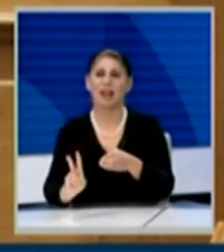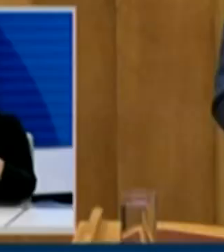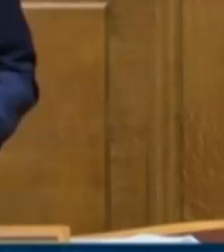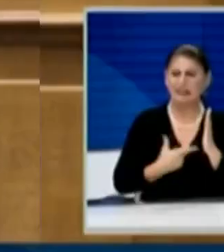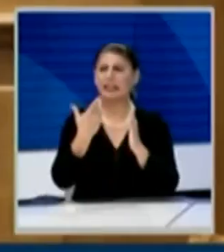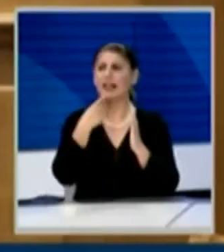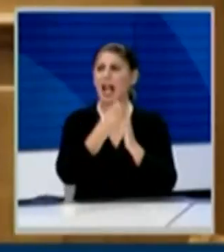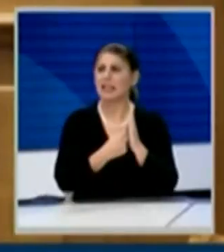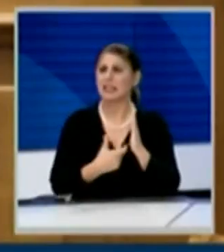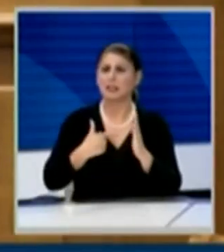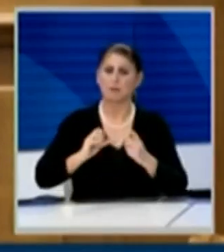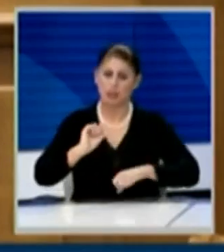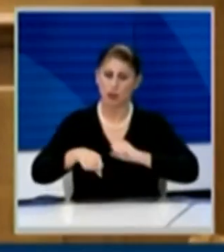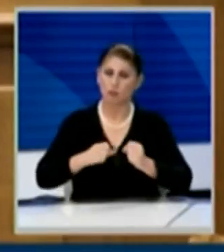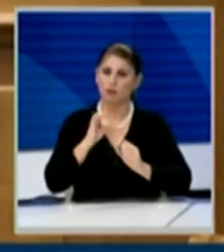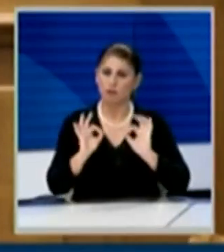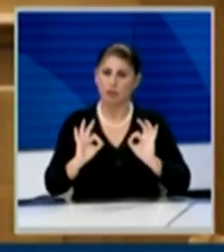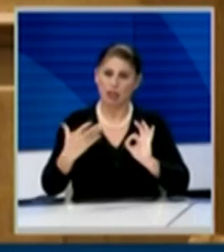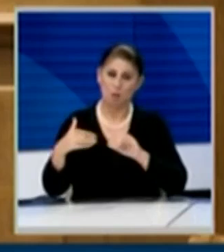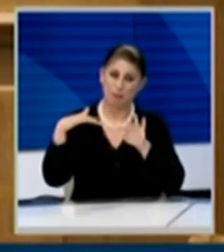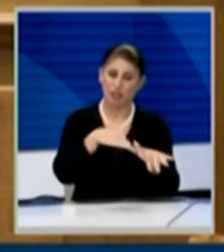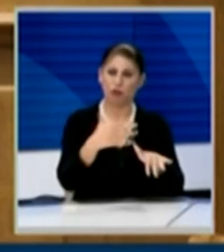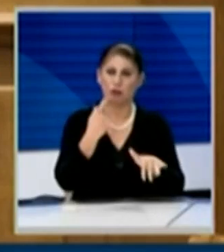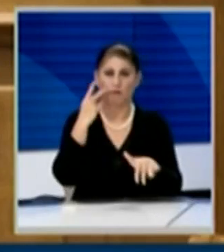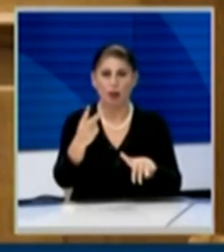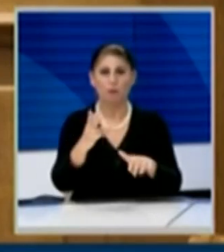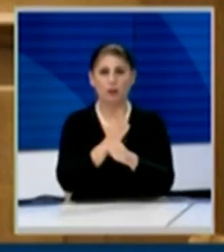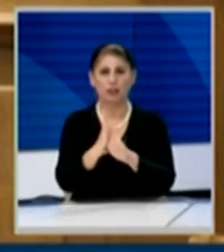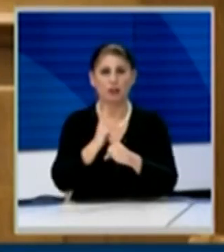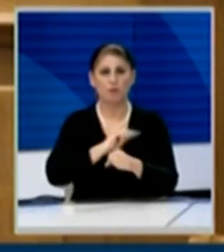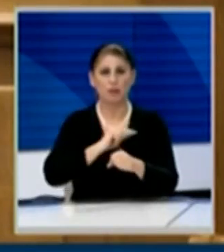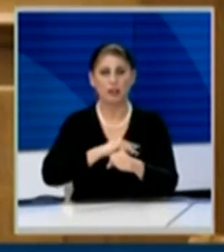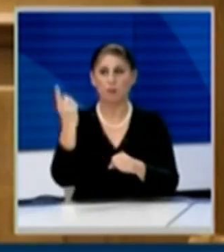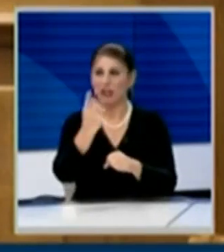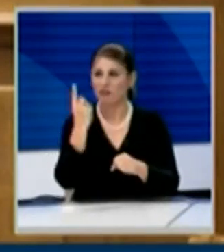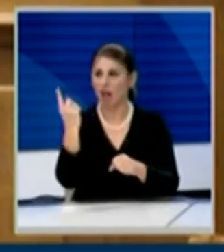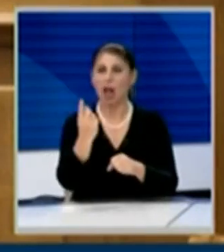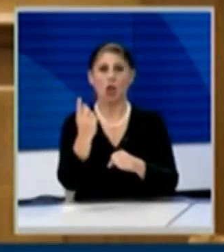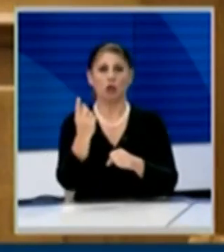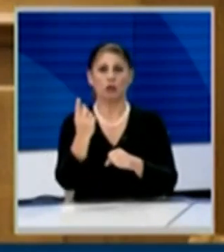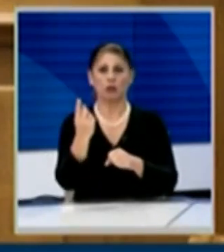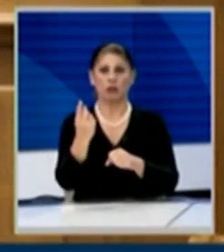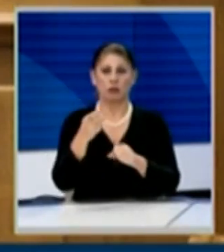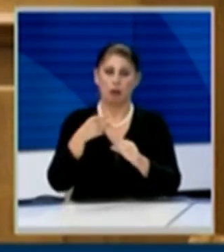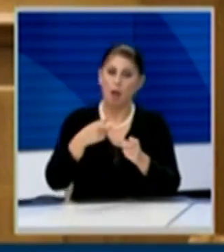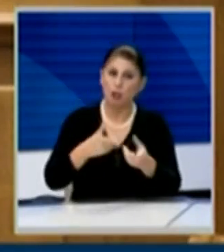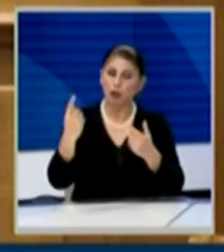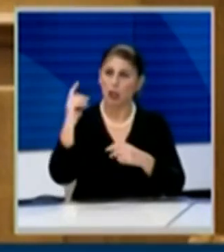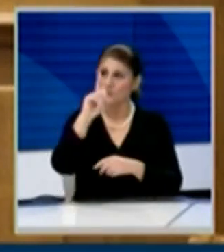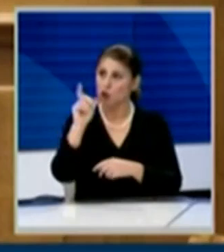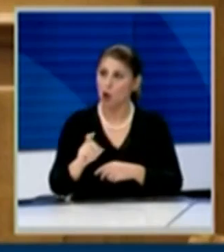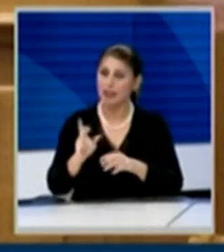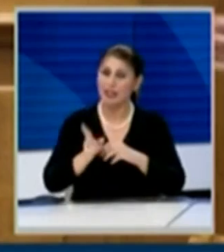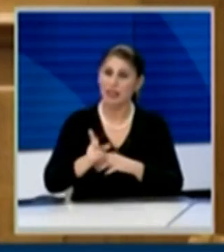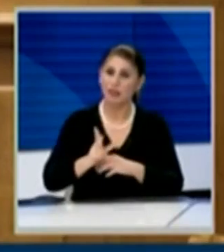έτσι. Προφανώς, κύριε Μητσοτάκη, έχουμε επιθετικότητα όταν βλέπουμε να καταστρέφεται περιουσία, περιβάλλον, να αμφισβητούνται ζωές και να